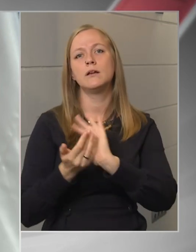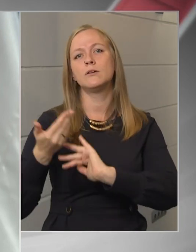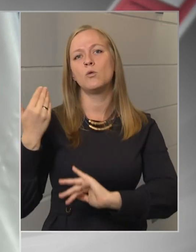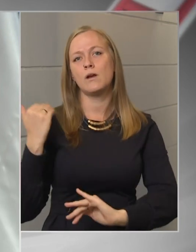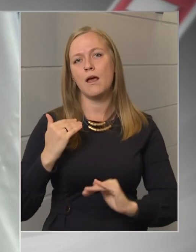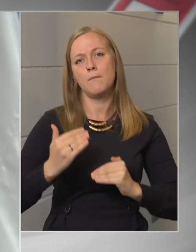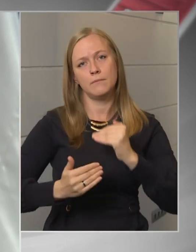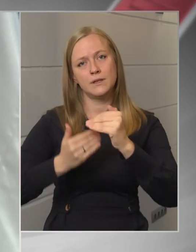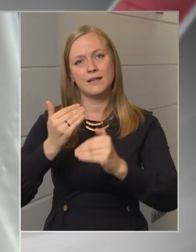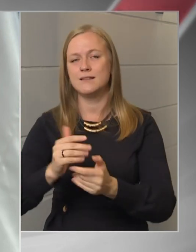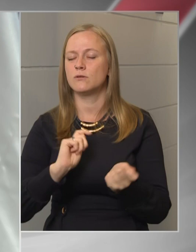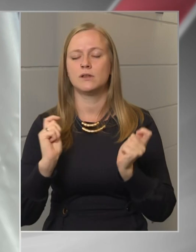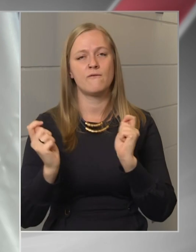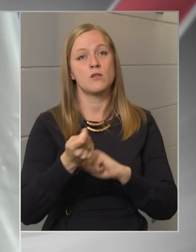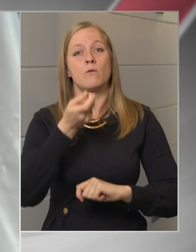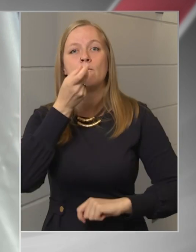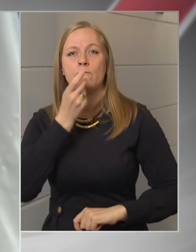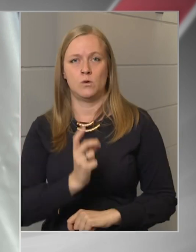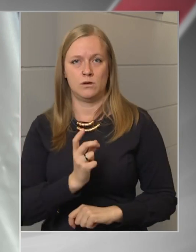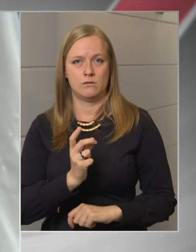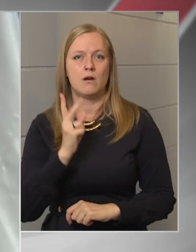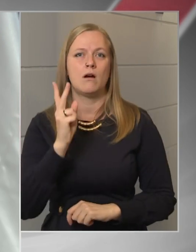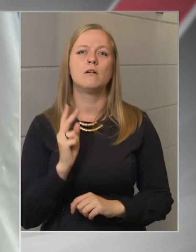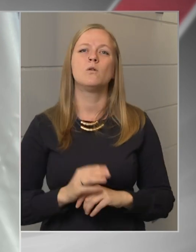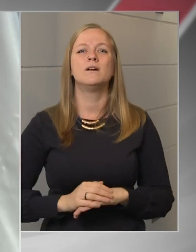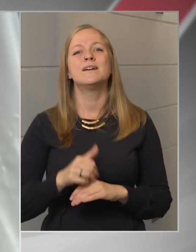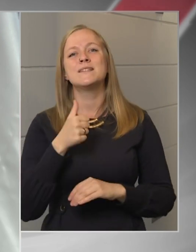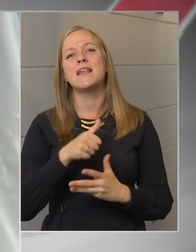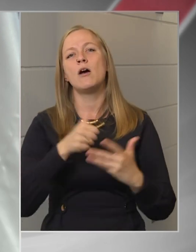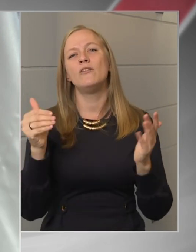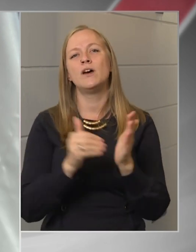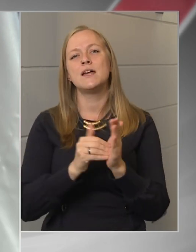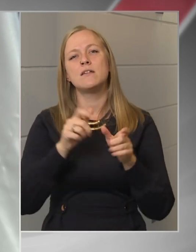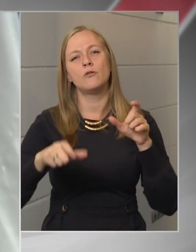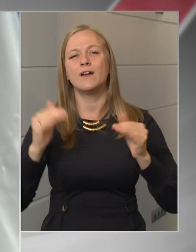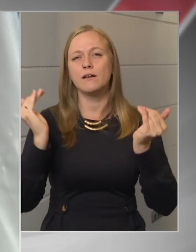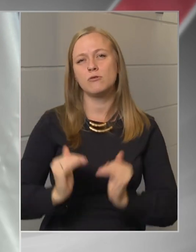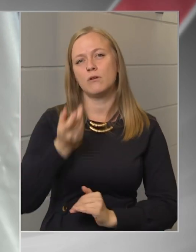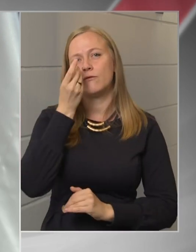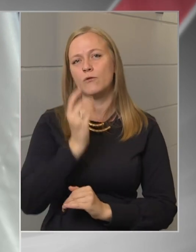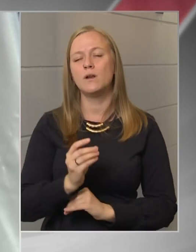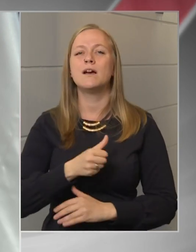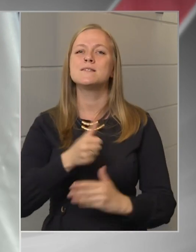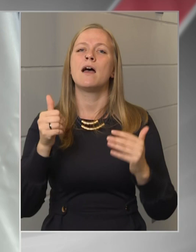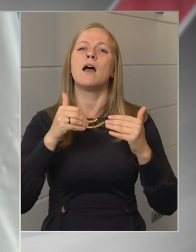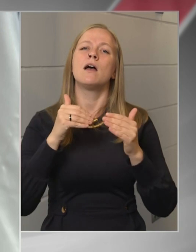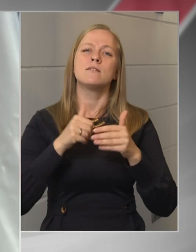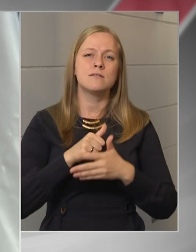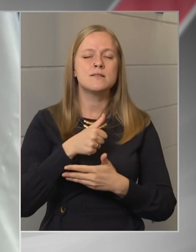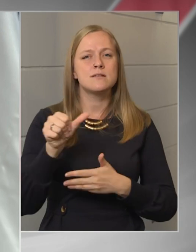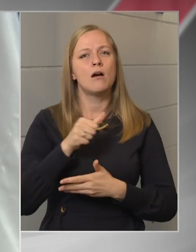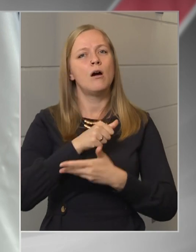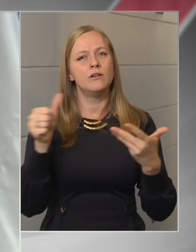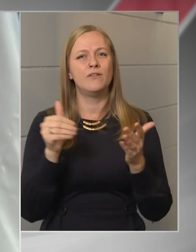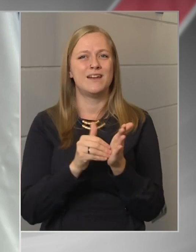tendencia nem változott volna, akkor 160 ezerrel lennénk kevesebben, akkor 160 ezer gyermek nem született volna meg